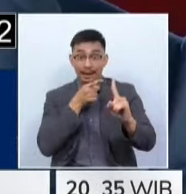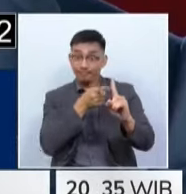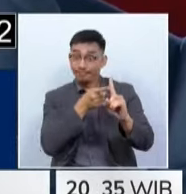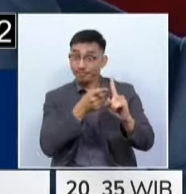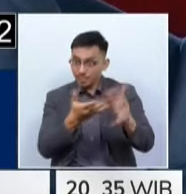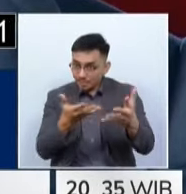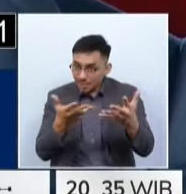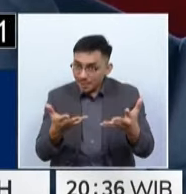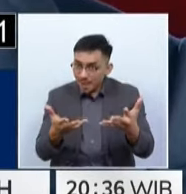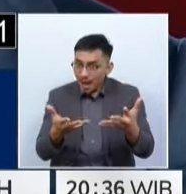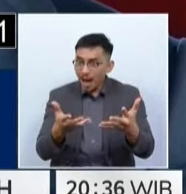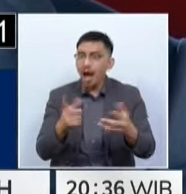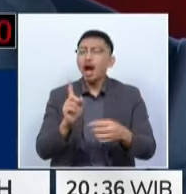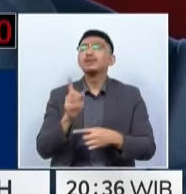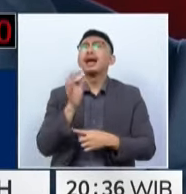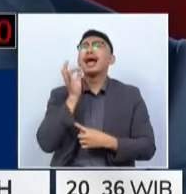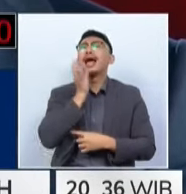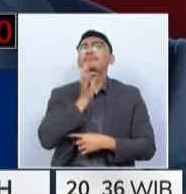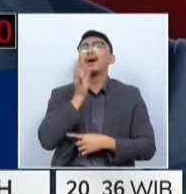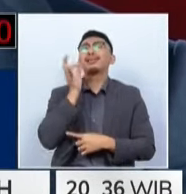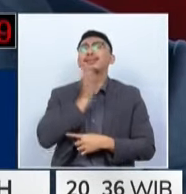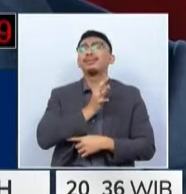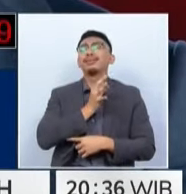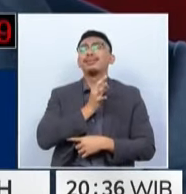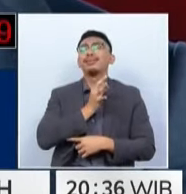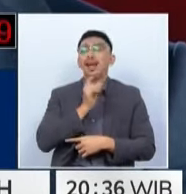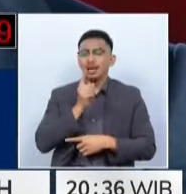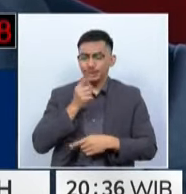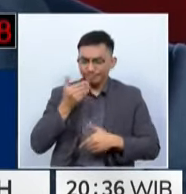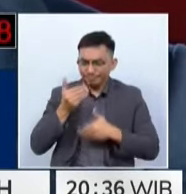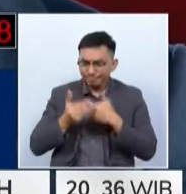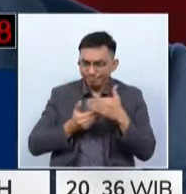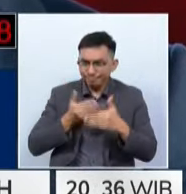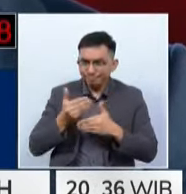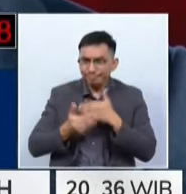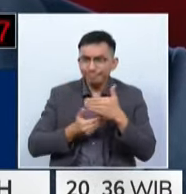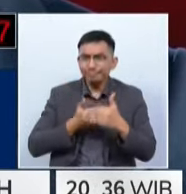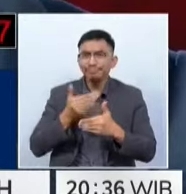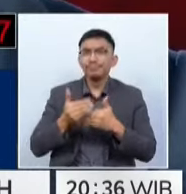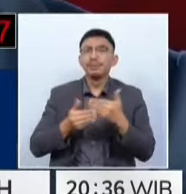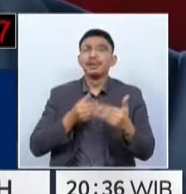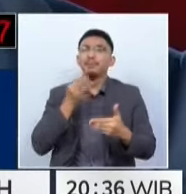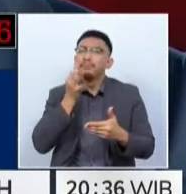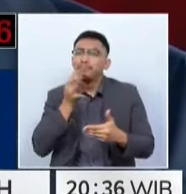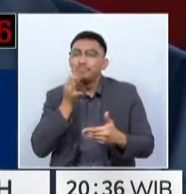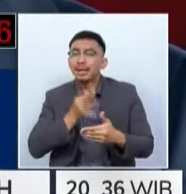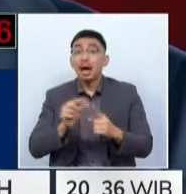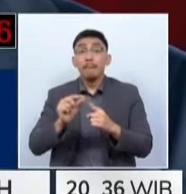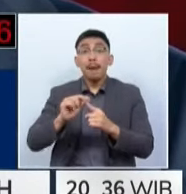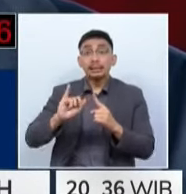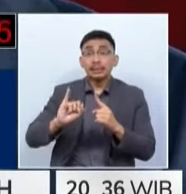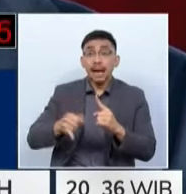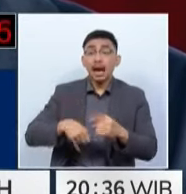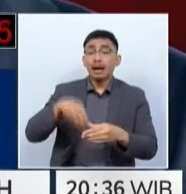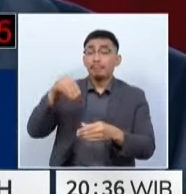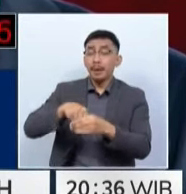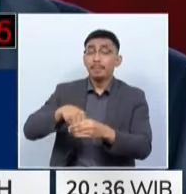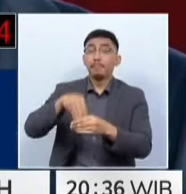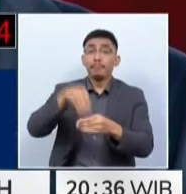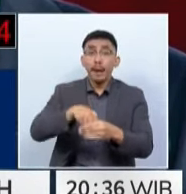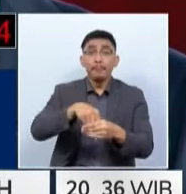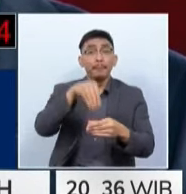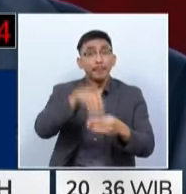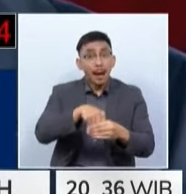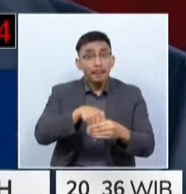dengan penghematan dengan efisiensi dengan penerimaan pajak yang baik